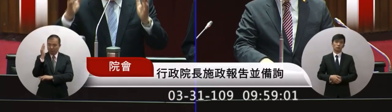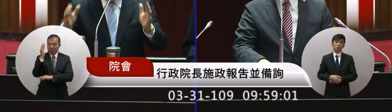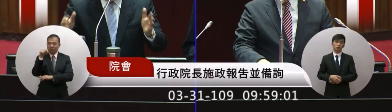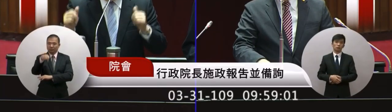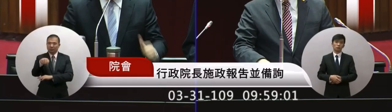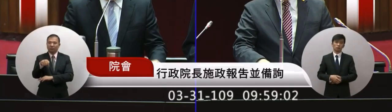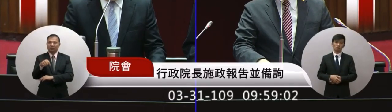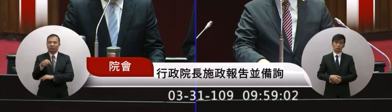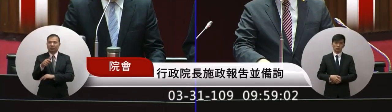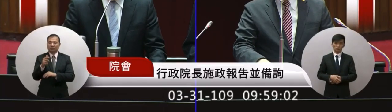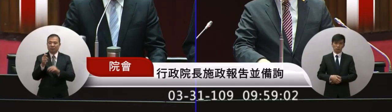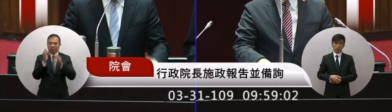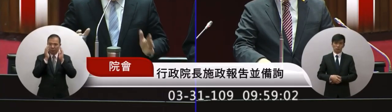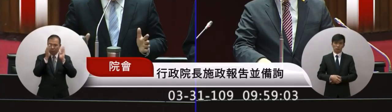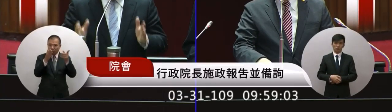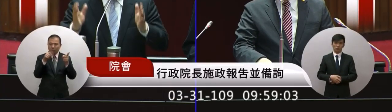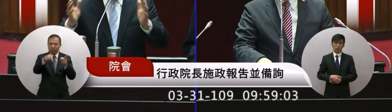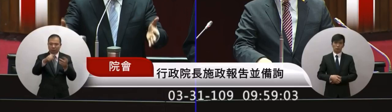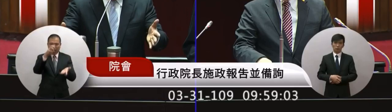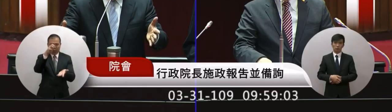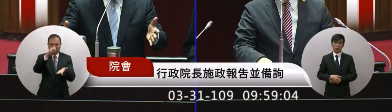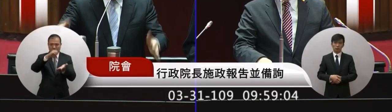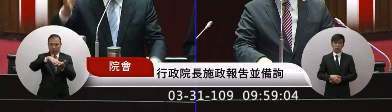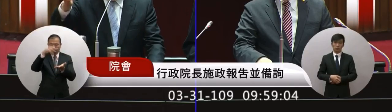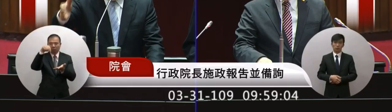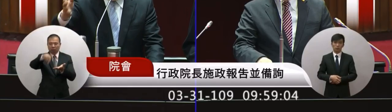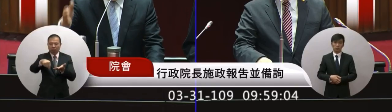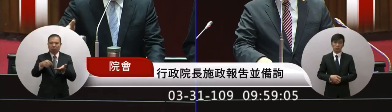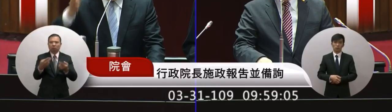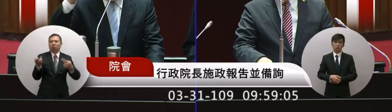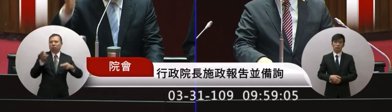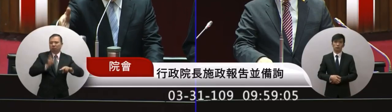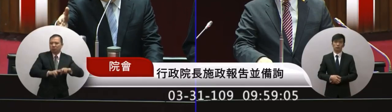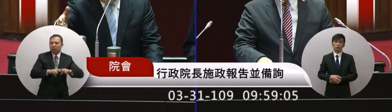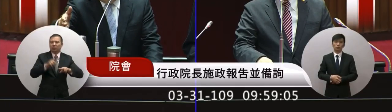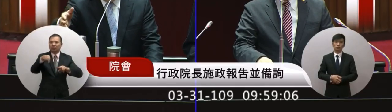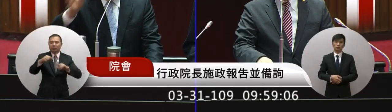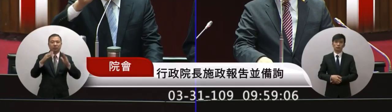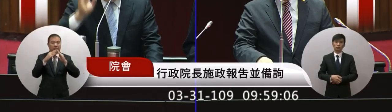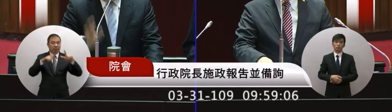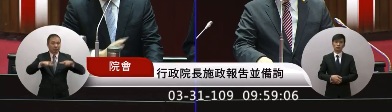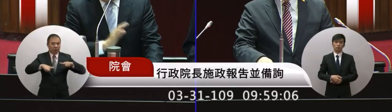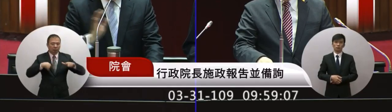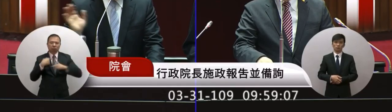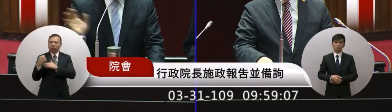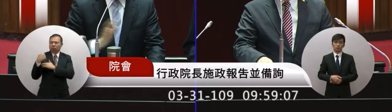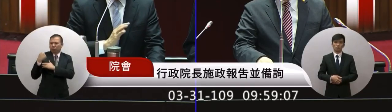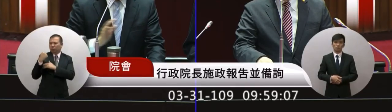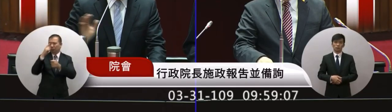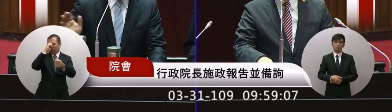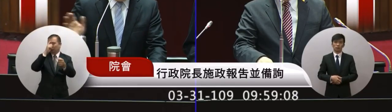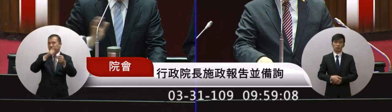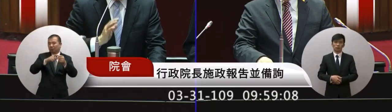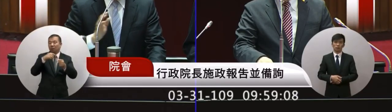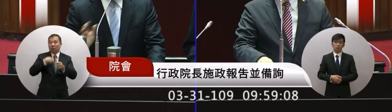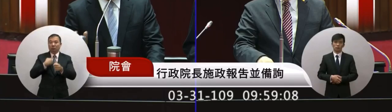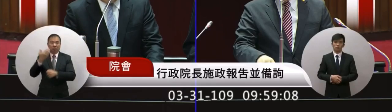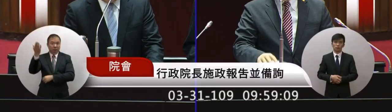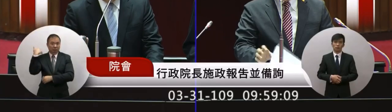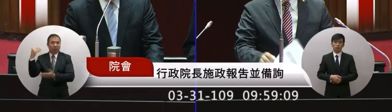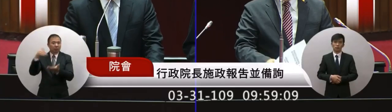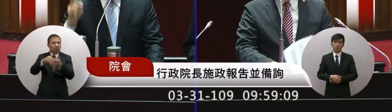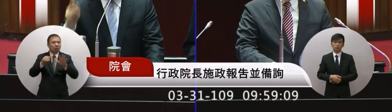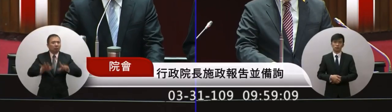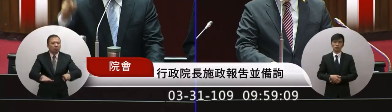于恢和家园始终是努力的，这个努力往这样子走，脚步从没有杂乱错